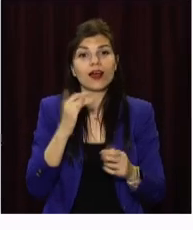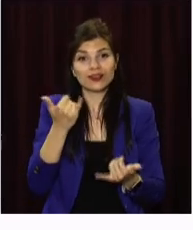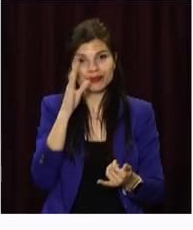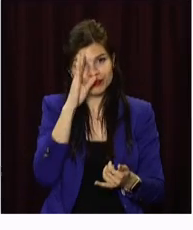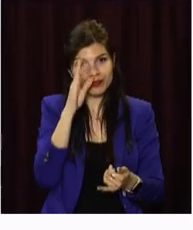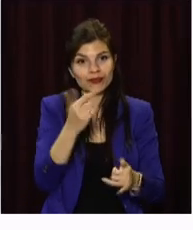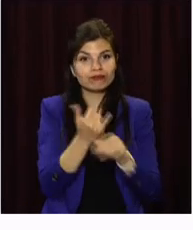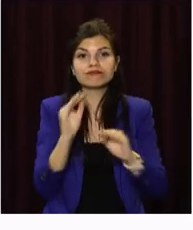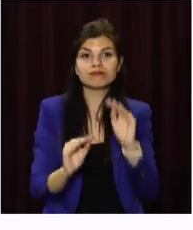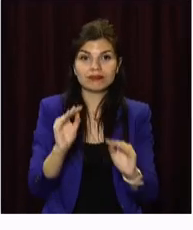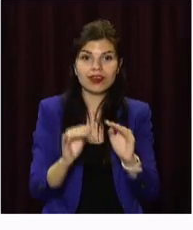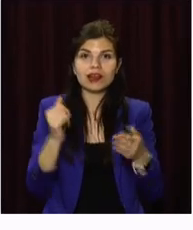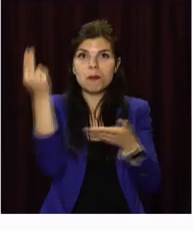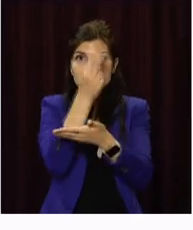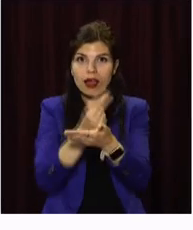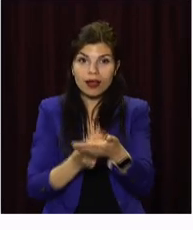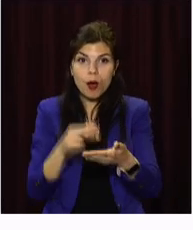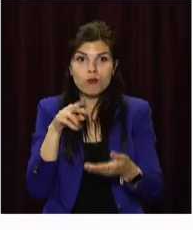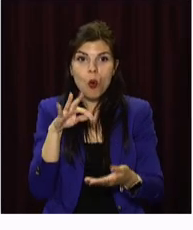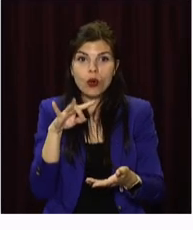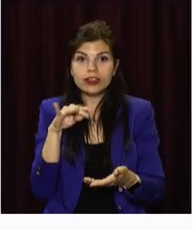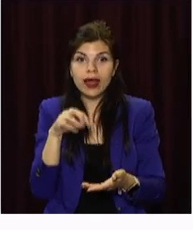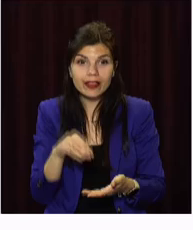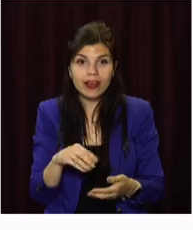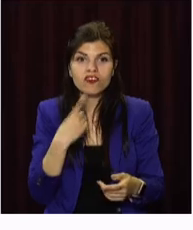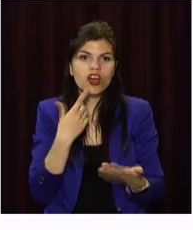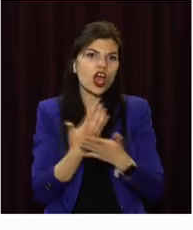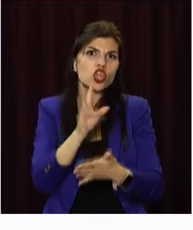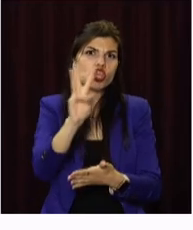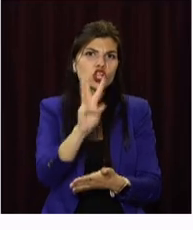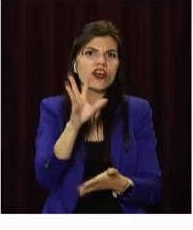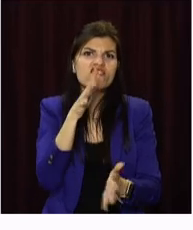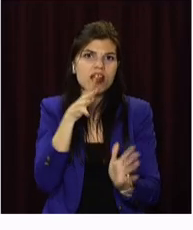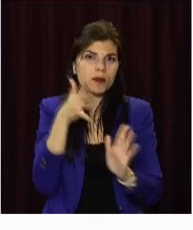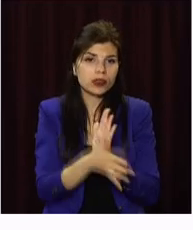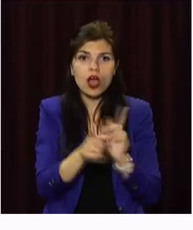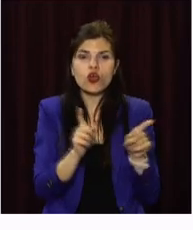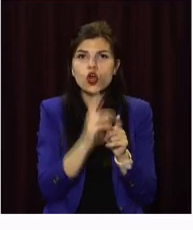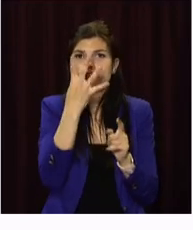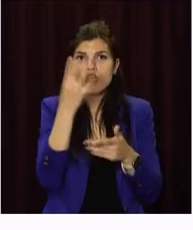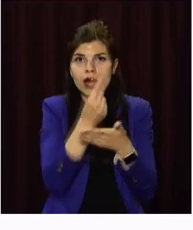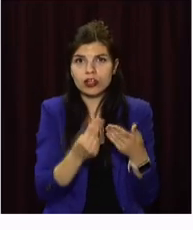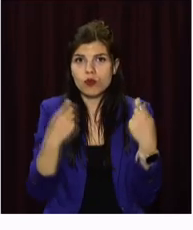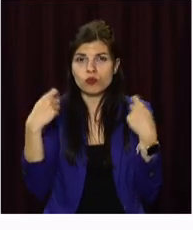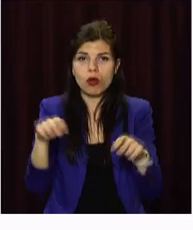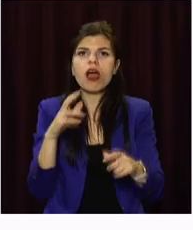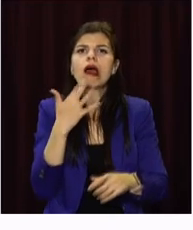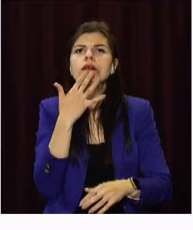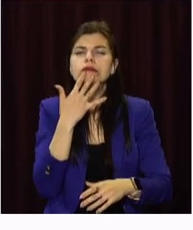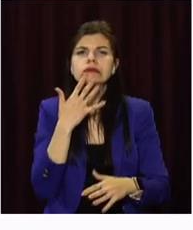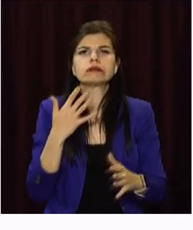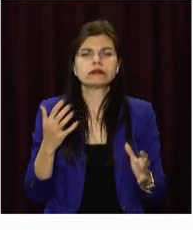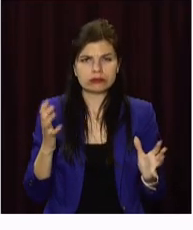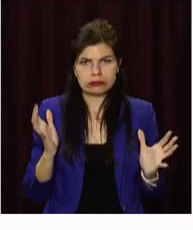із кубиків Рубіка портрети. Каже, витрачає на це години 3. Вже продав 4 такі картини замурським бізнесменам.